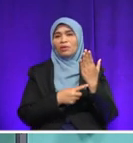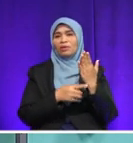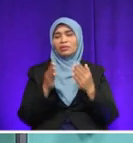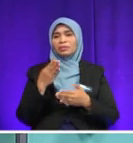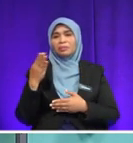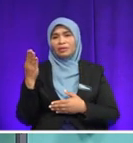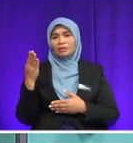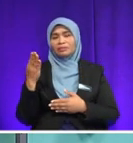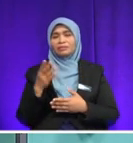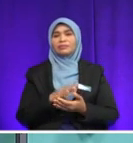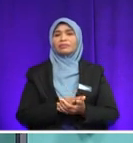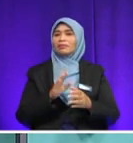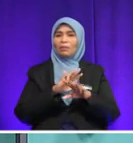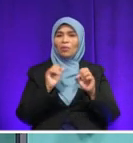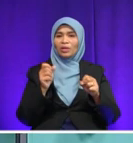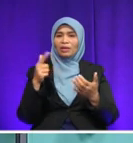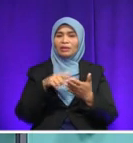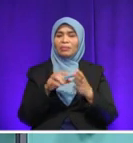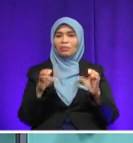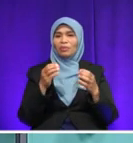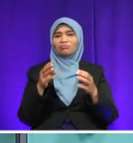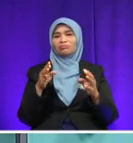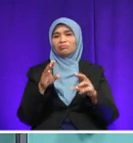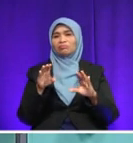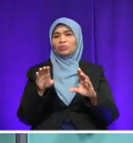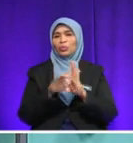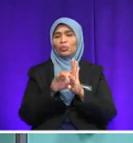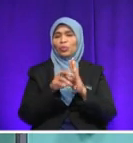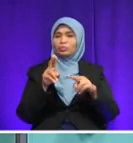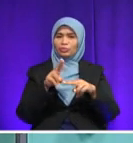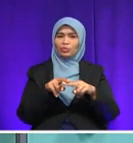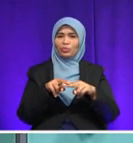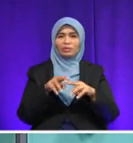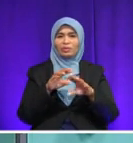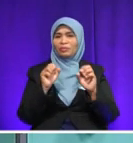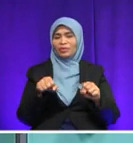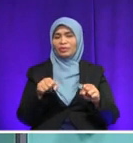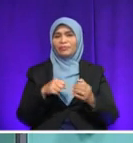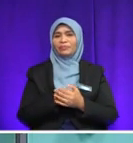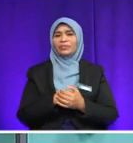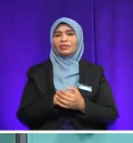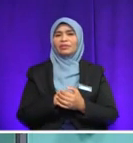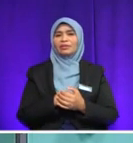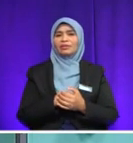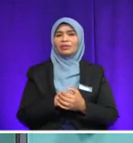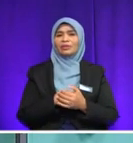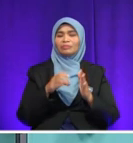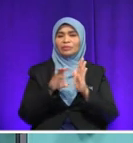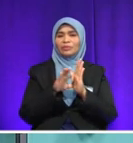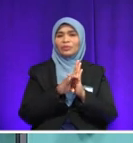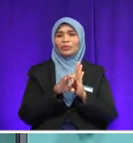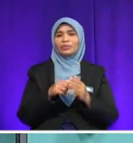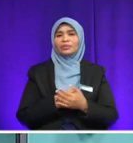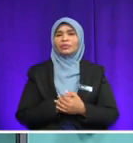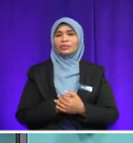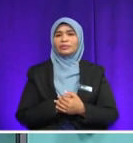Oke nampak ya Oke untuk itu Ah binatang nampak-nampak semua tadi angkat Green berwarna hijau ya kita